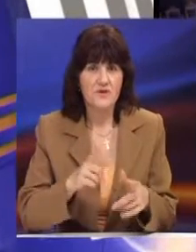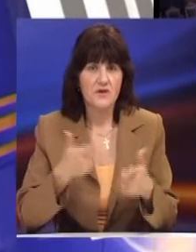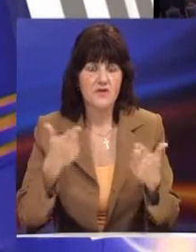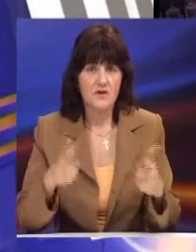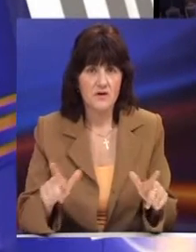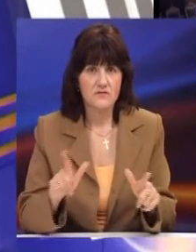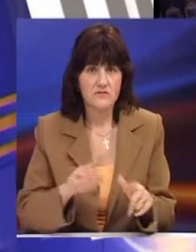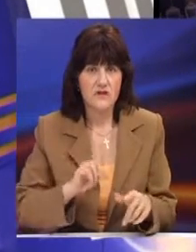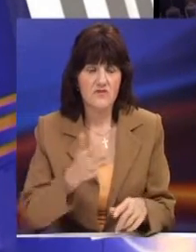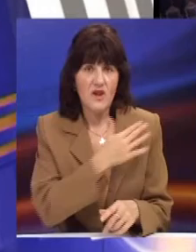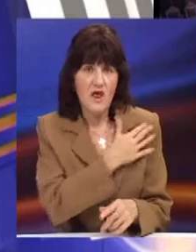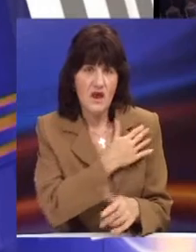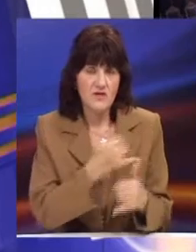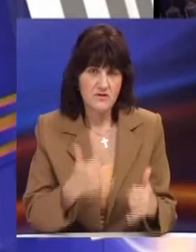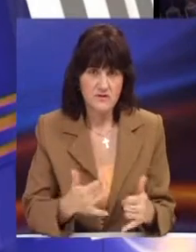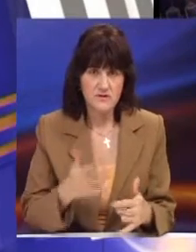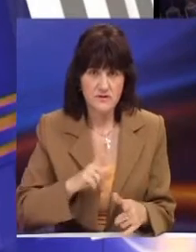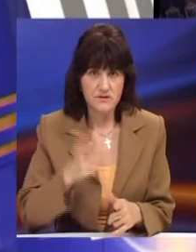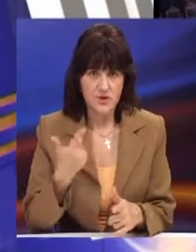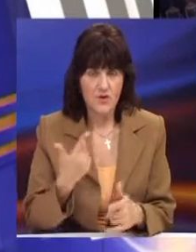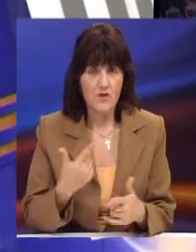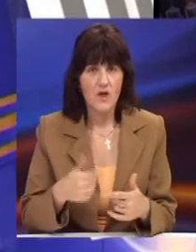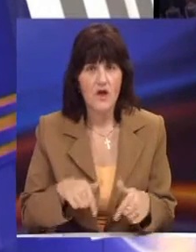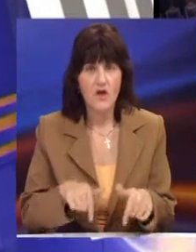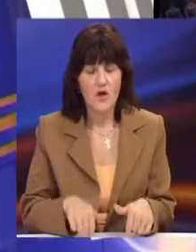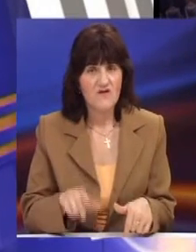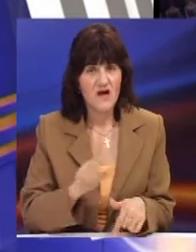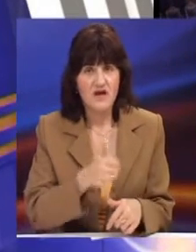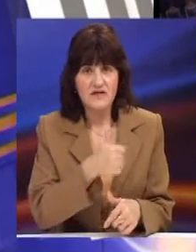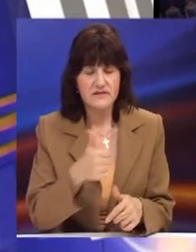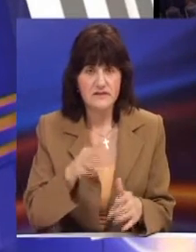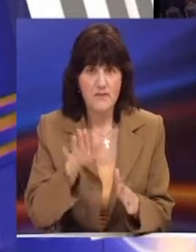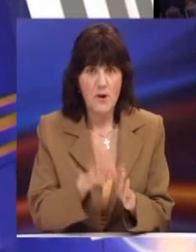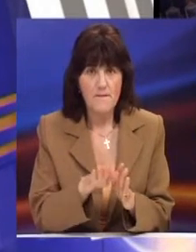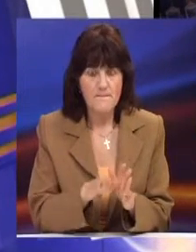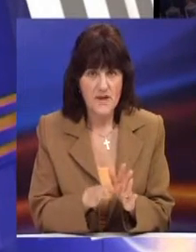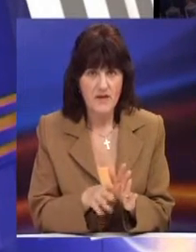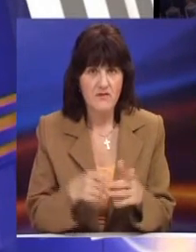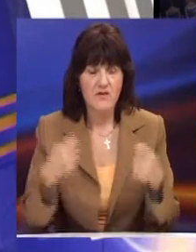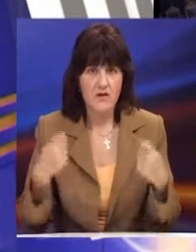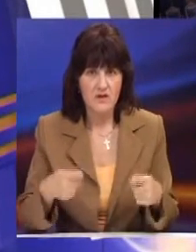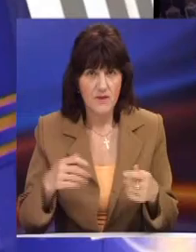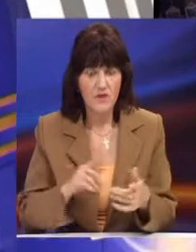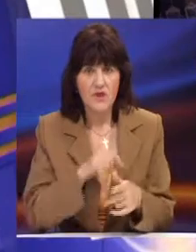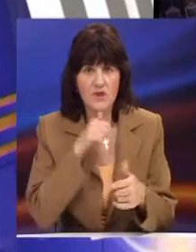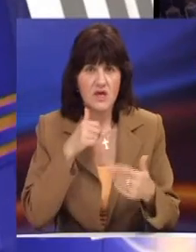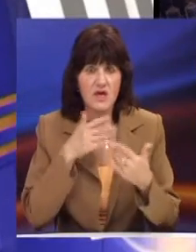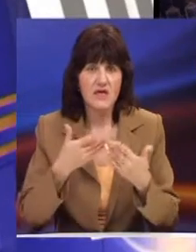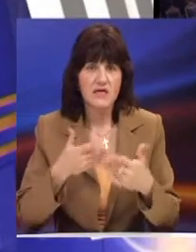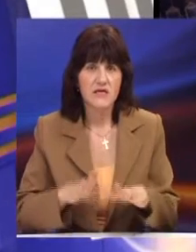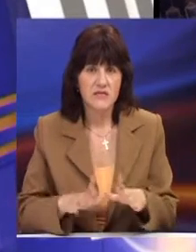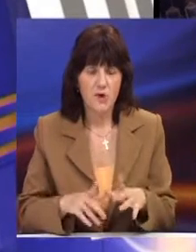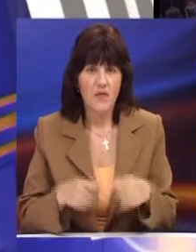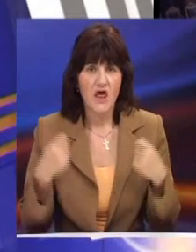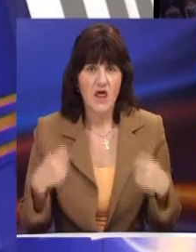adott városban a polgármester. Demokratska stranka danas nije postala samo opoziciona stranka, već je izgubila podršku još jednog